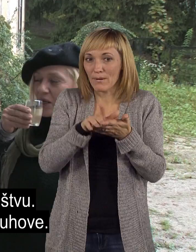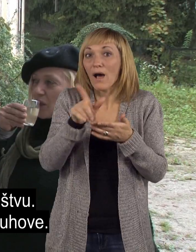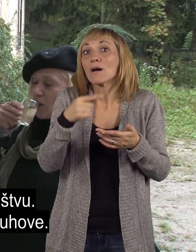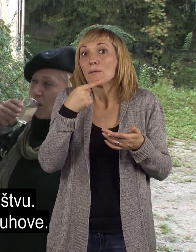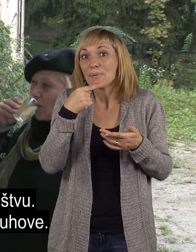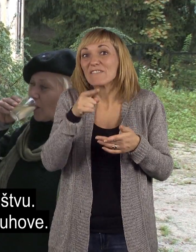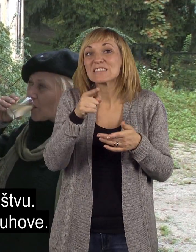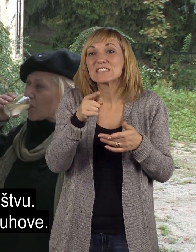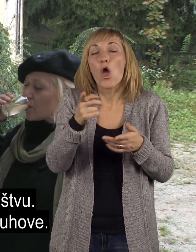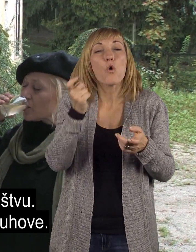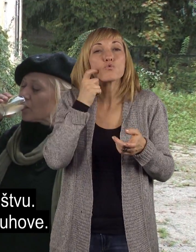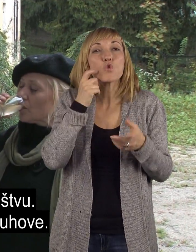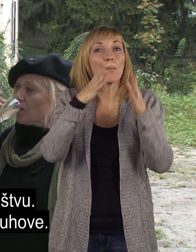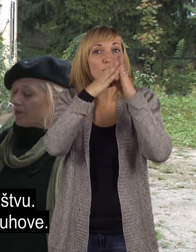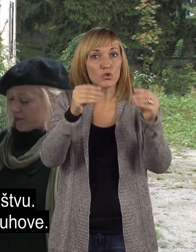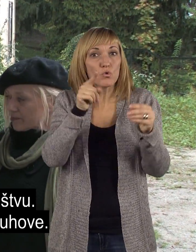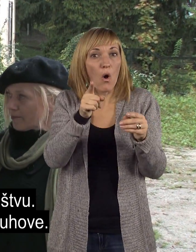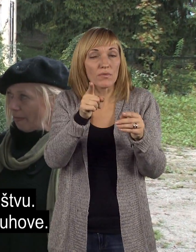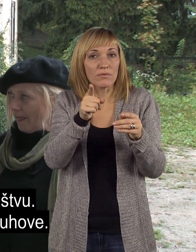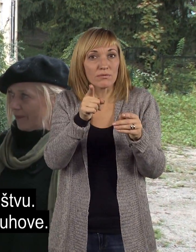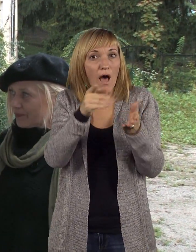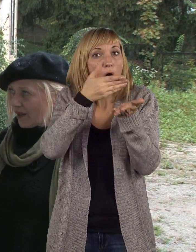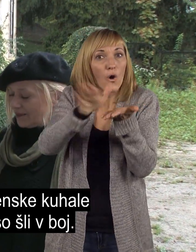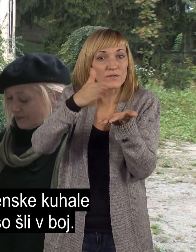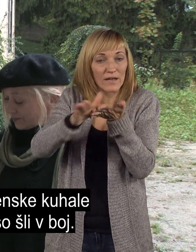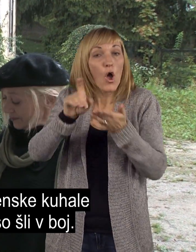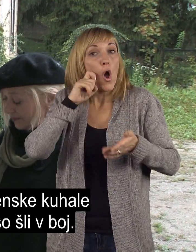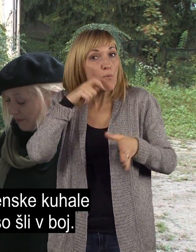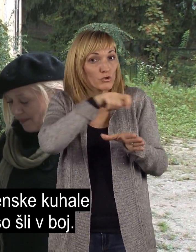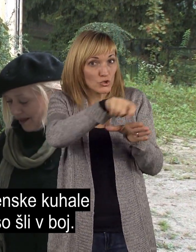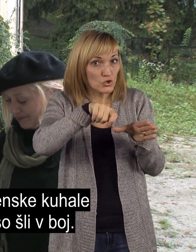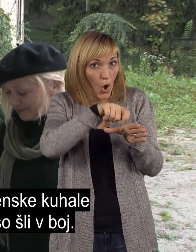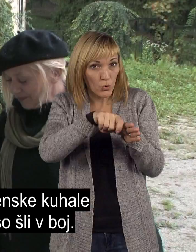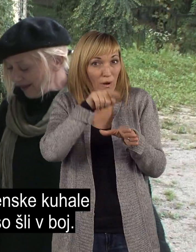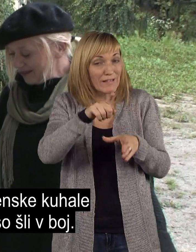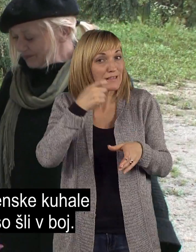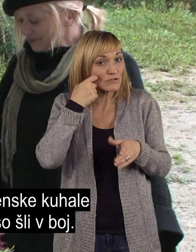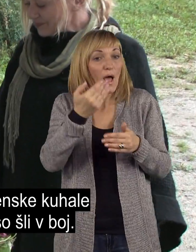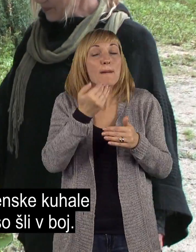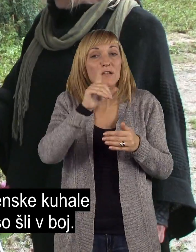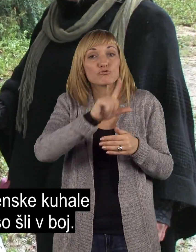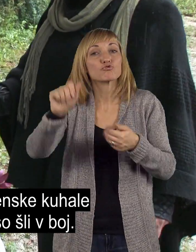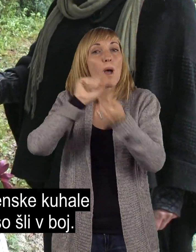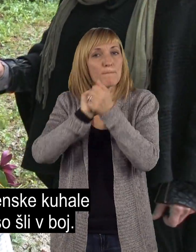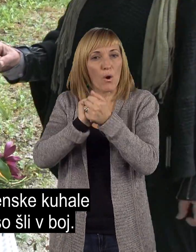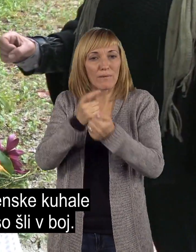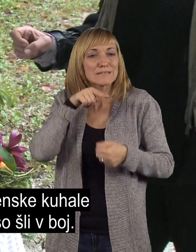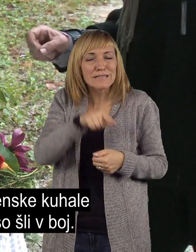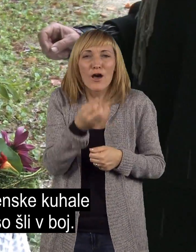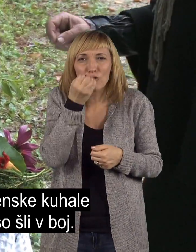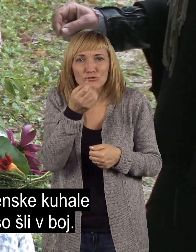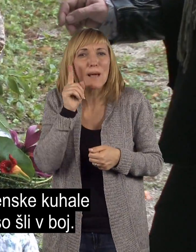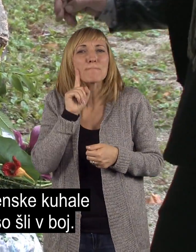Odganjala je baje zle duhove. Moškim so kuhali čaj, preden so šli v boj, iz te